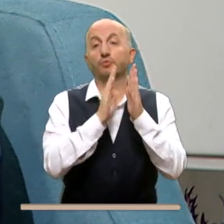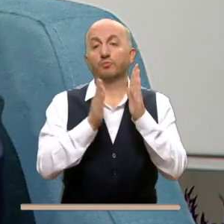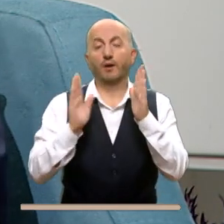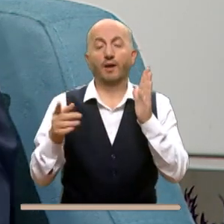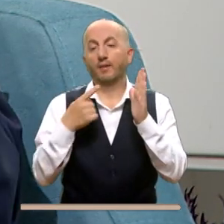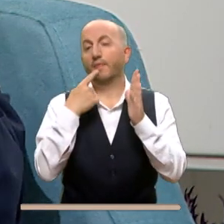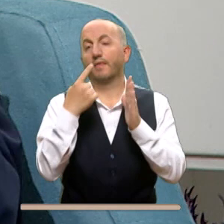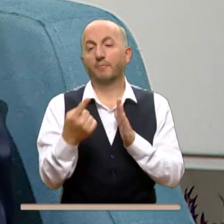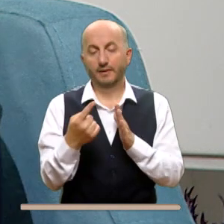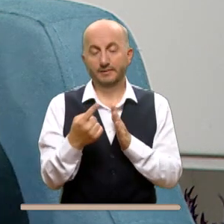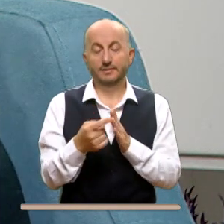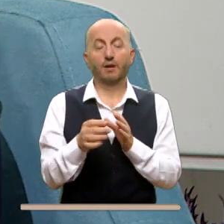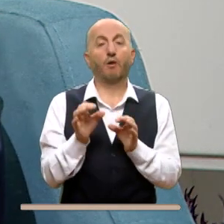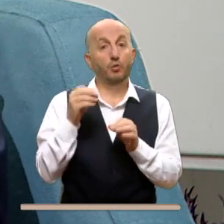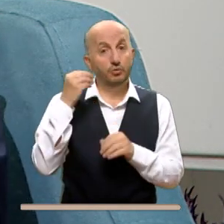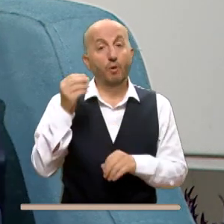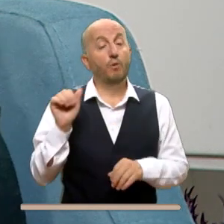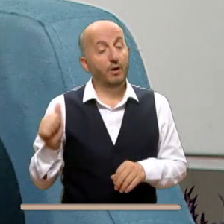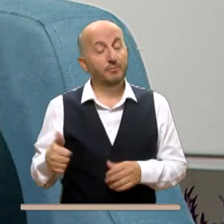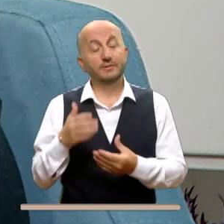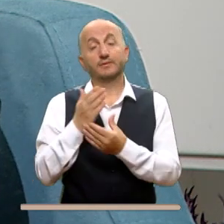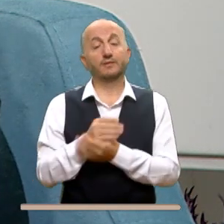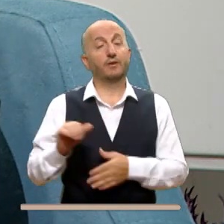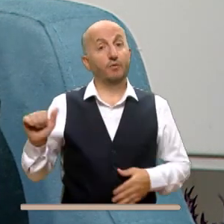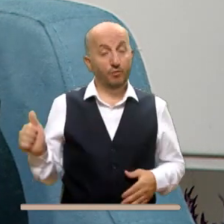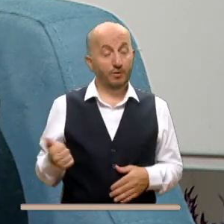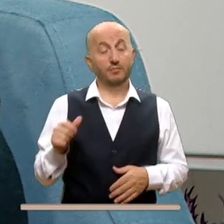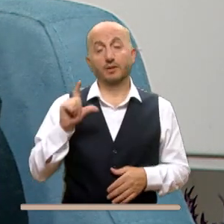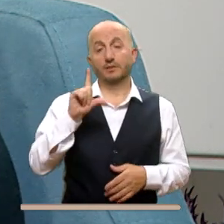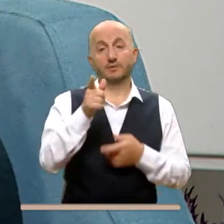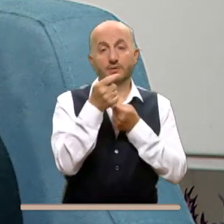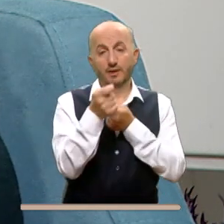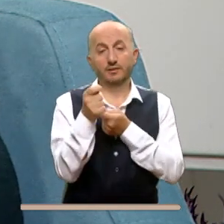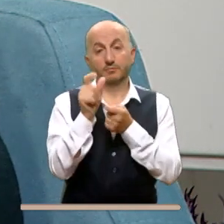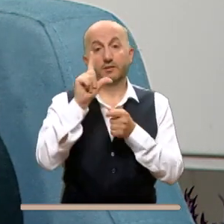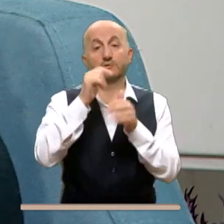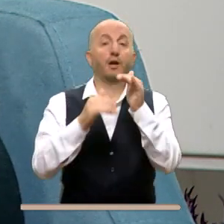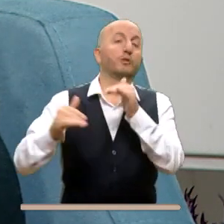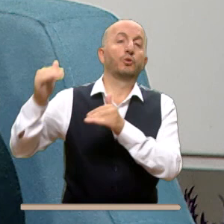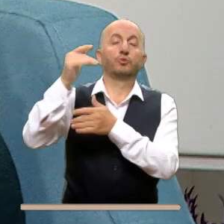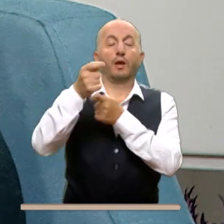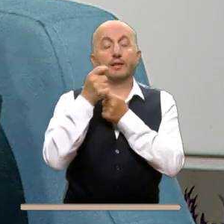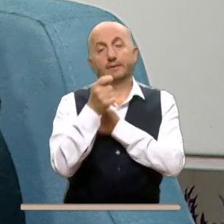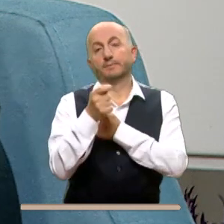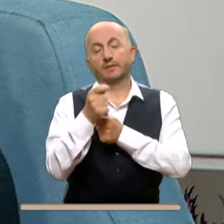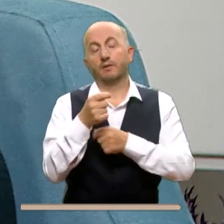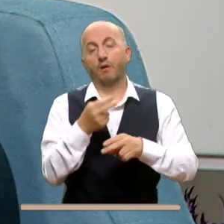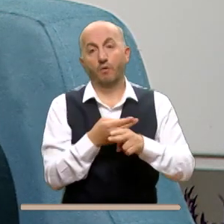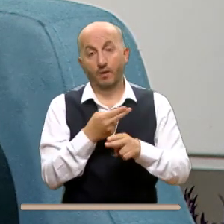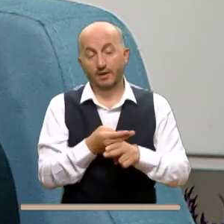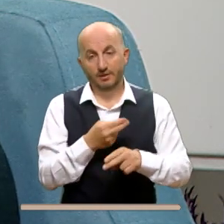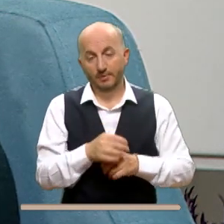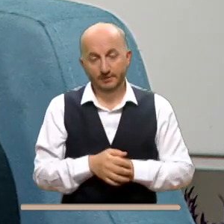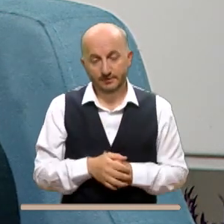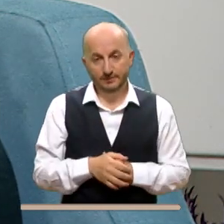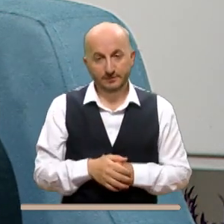elbette hocadır, elbette derstir. Bütün dersler lisans eğitiminde de lisans üstü eğitiminde de örneklemedir